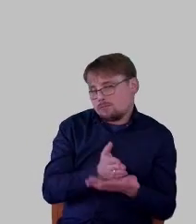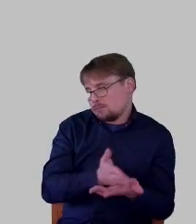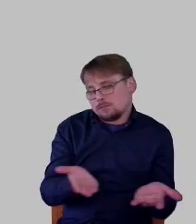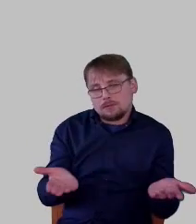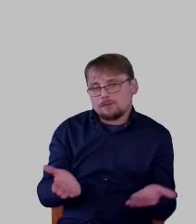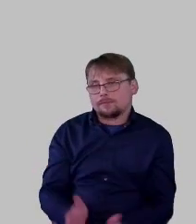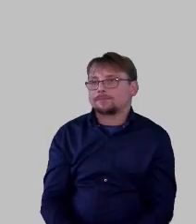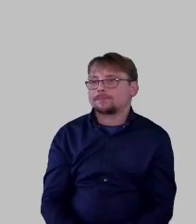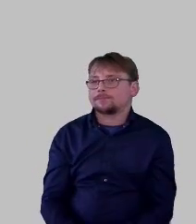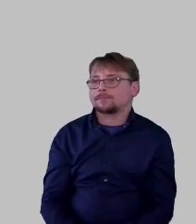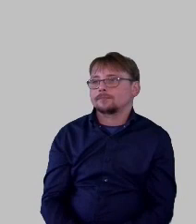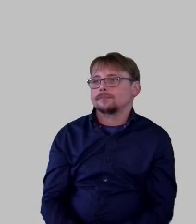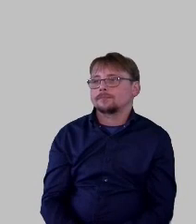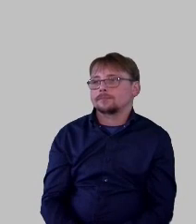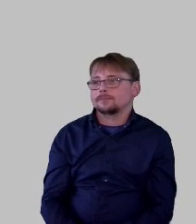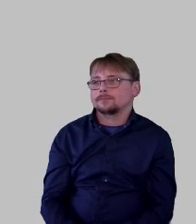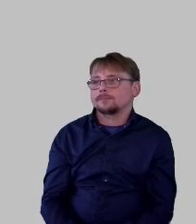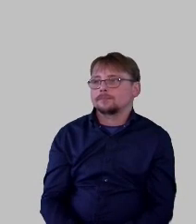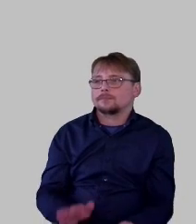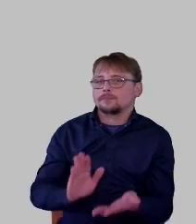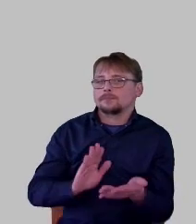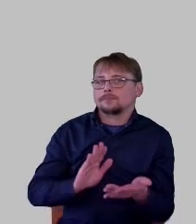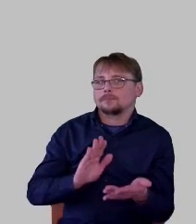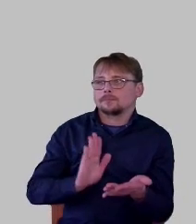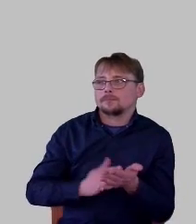możliwe w oparciu o rozpoznanie dokonane przez nauczycieli